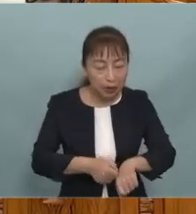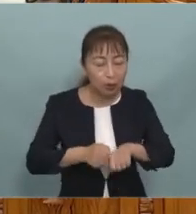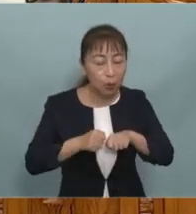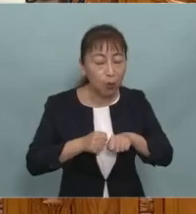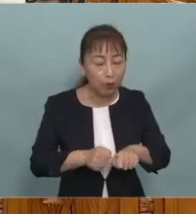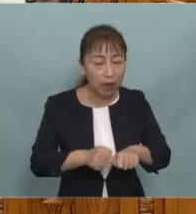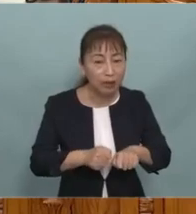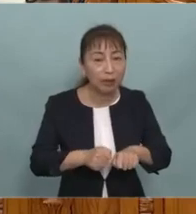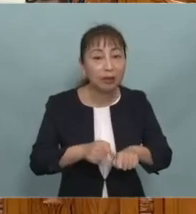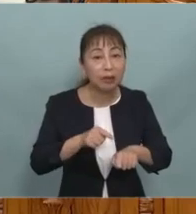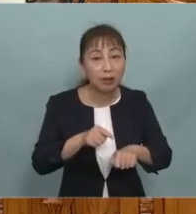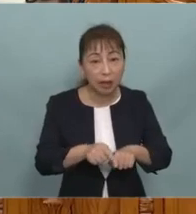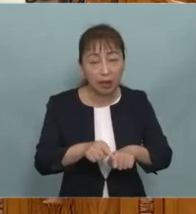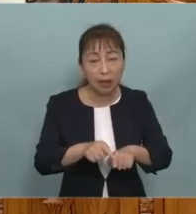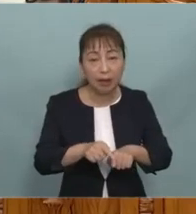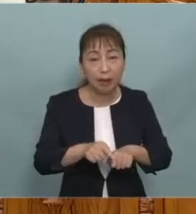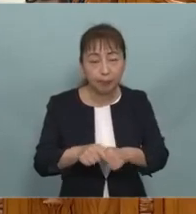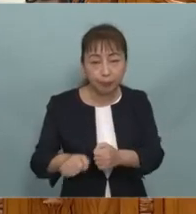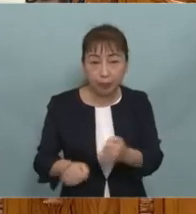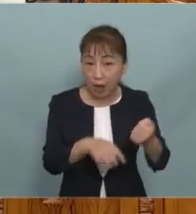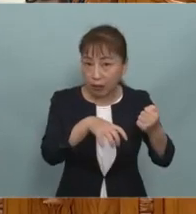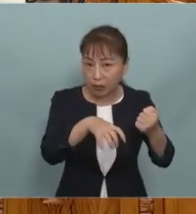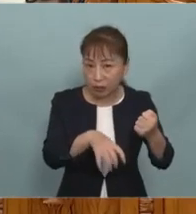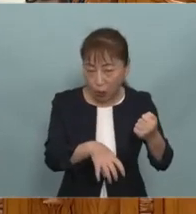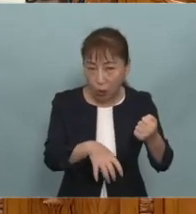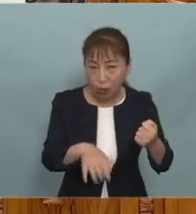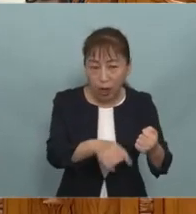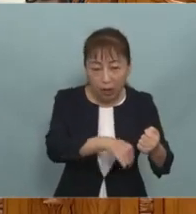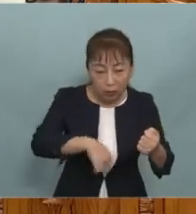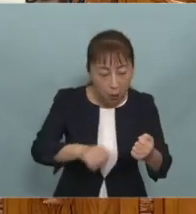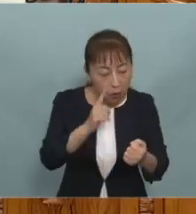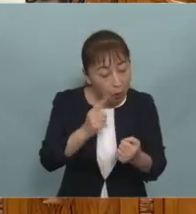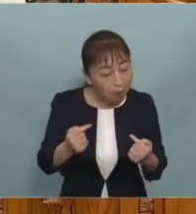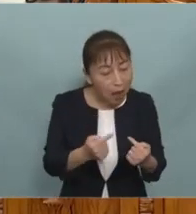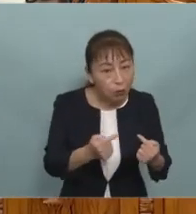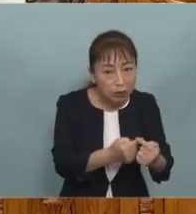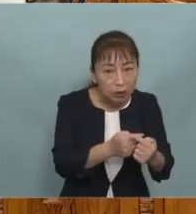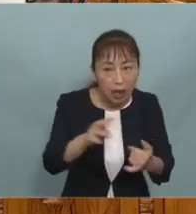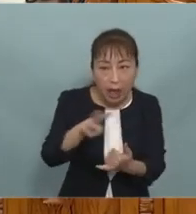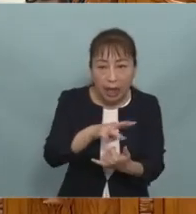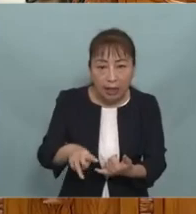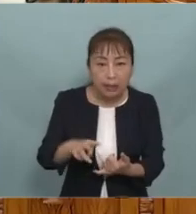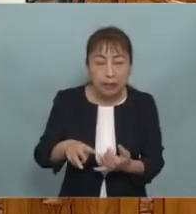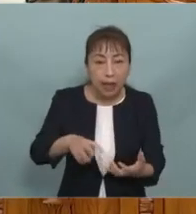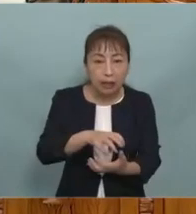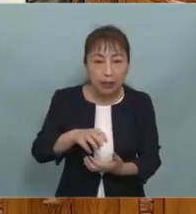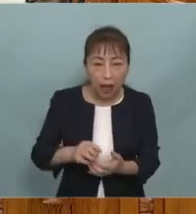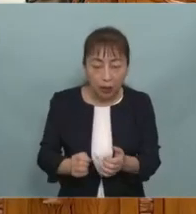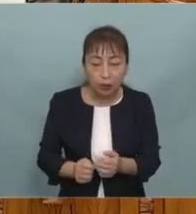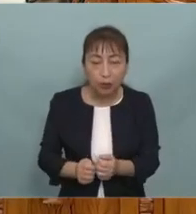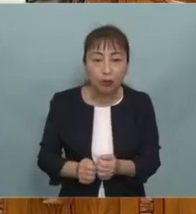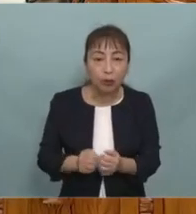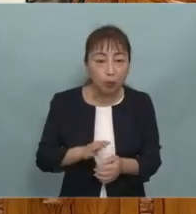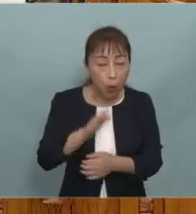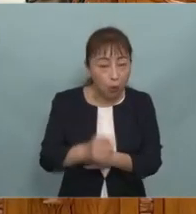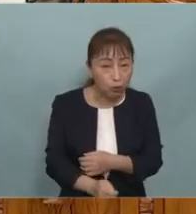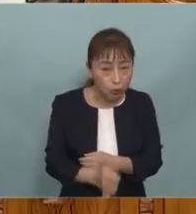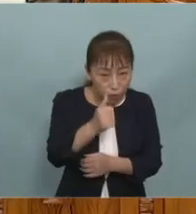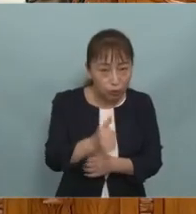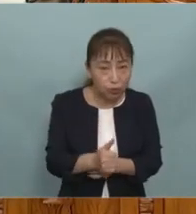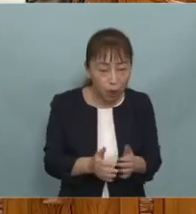も踏まえ避難所のあり方を見直し災害後速やかにトイレ